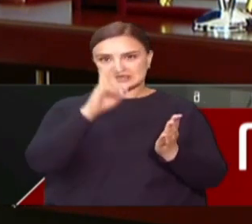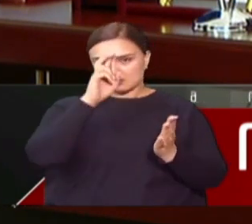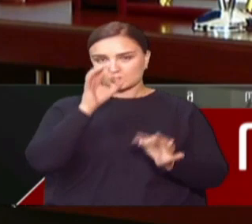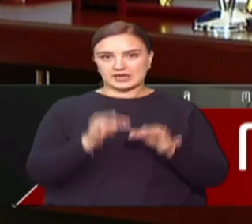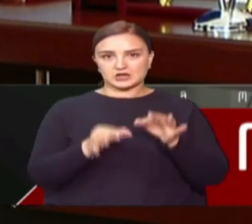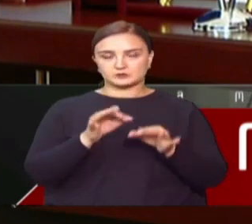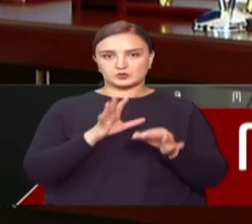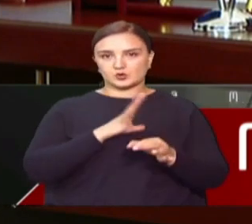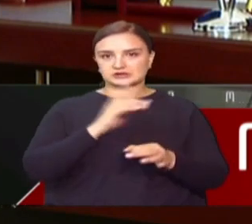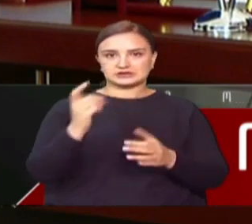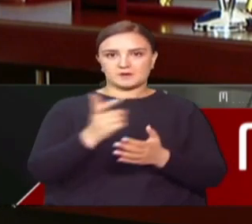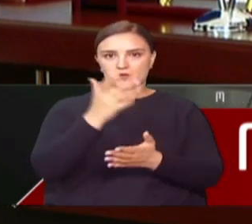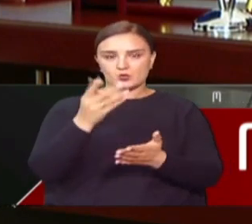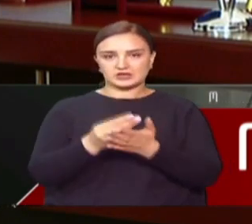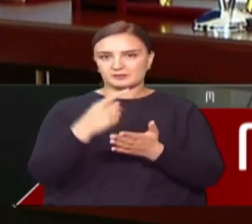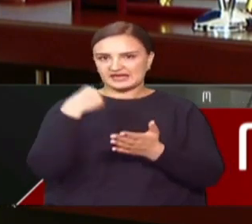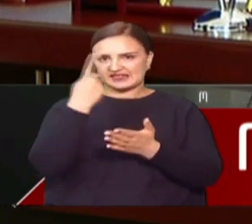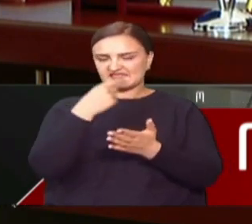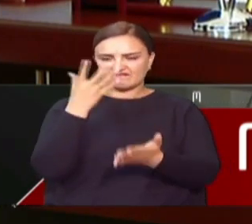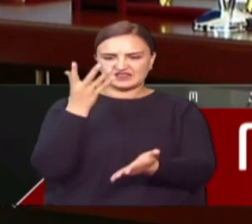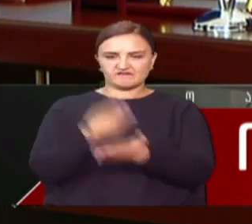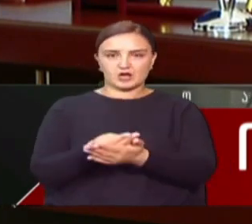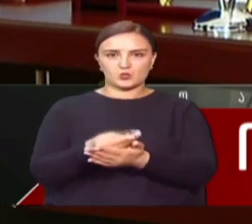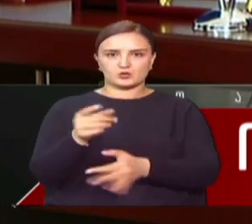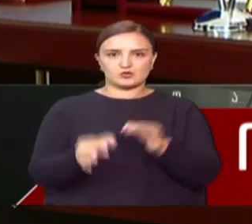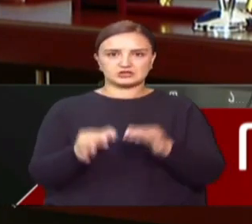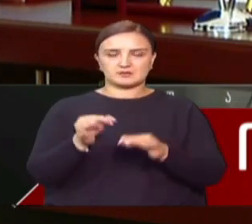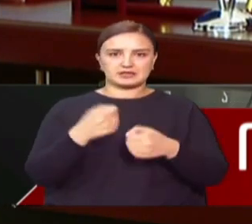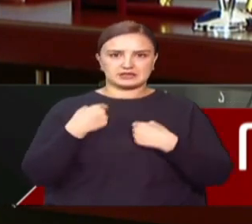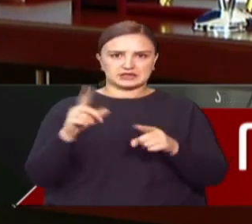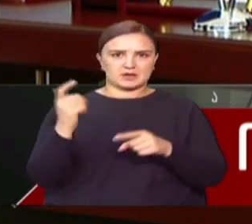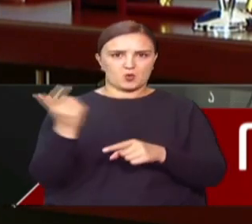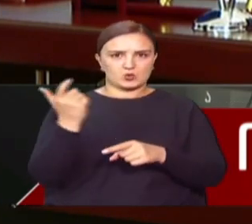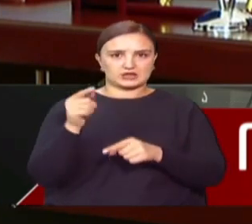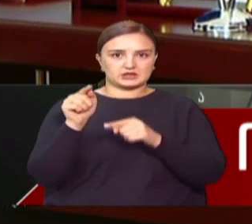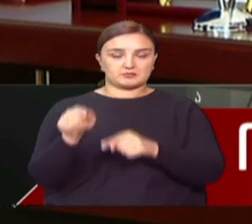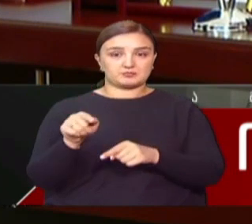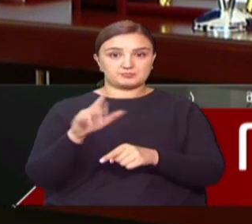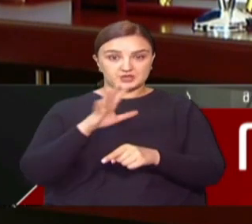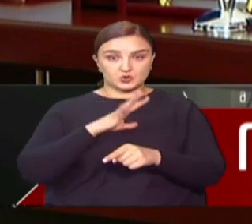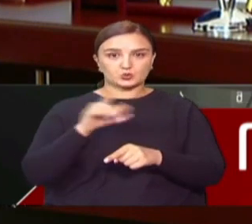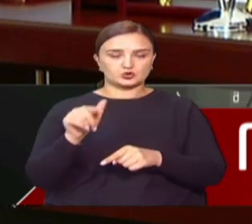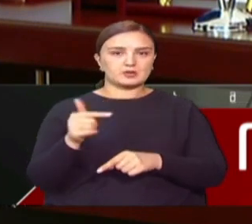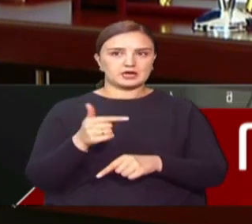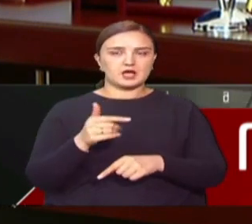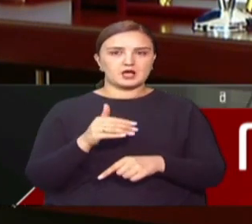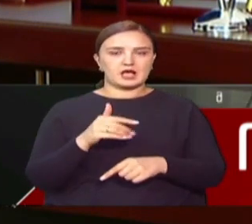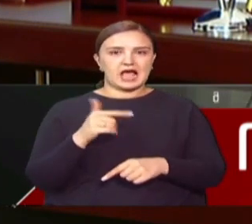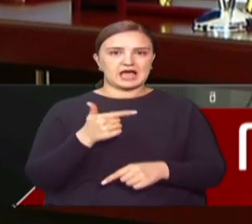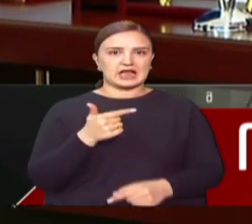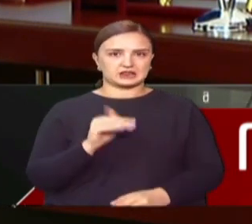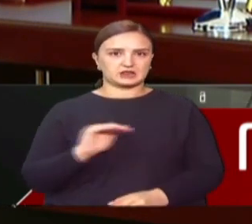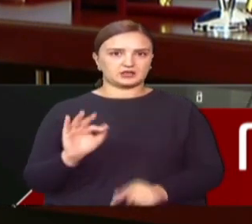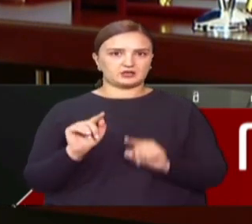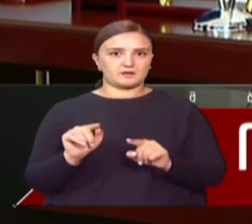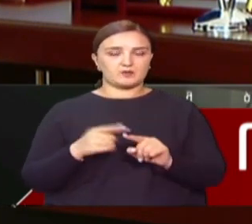იყოს დამოუკიდებელი, ინდივიდუალური მოსამართლე იყოს დამოუკიდებელი და საამისოთ არსებობდეს ჯეროვანი გარანტიები. Ამიტომ არ თქვათ